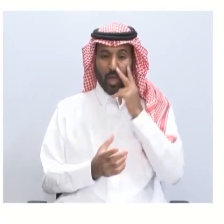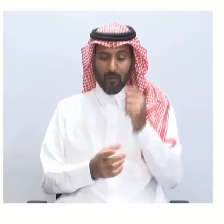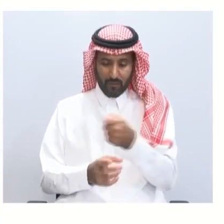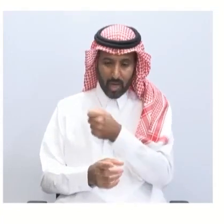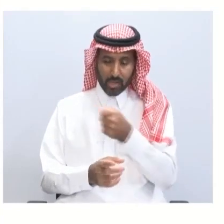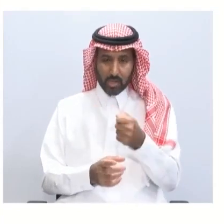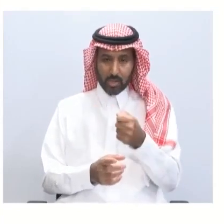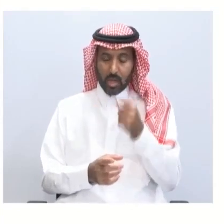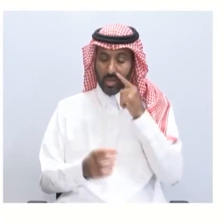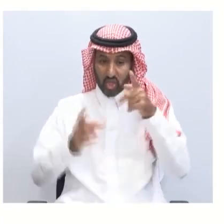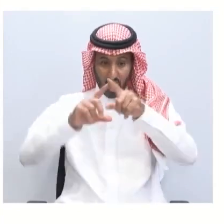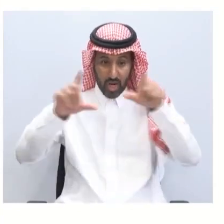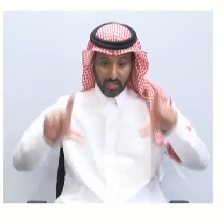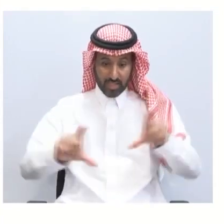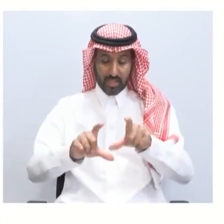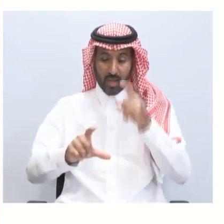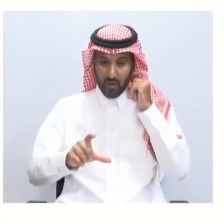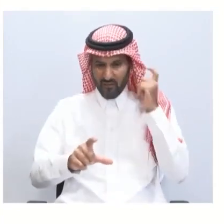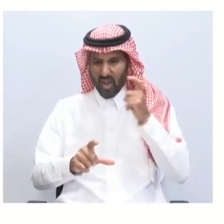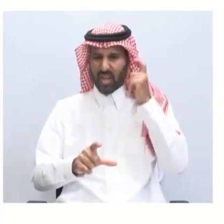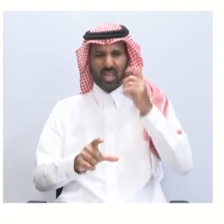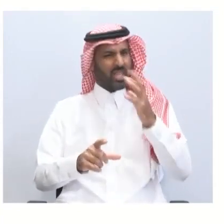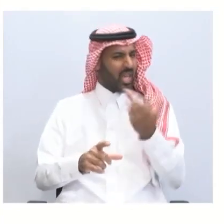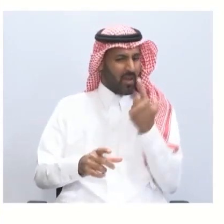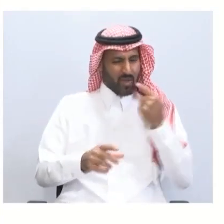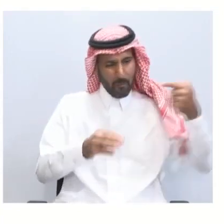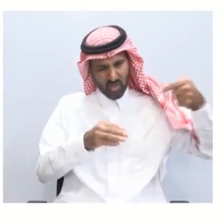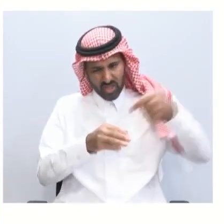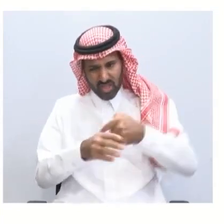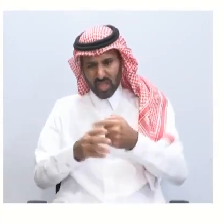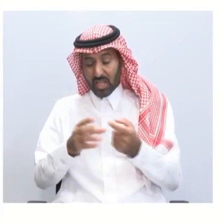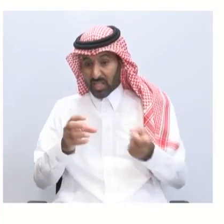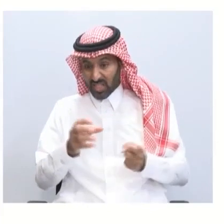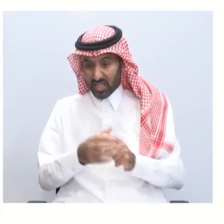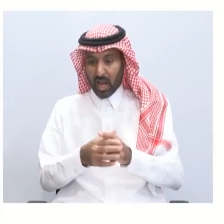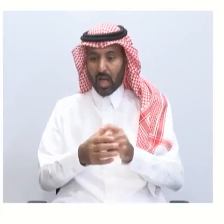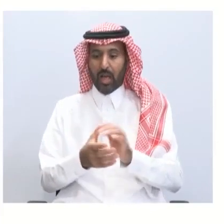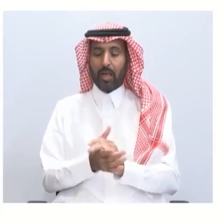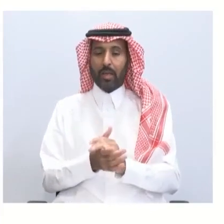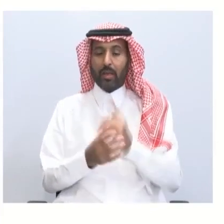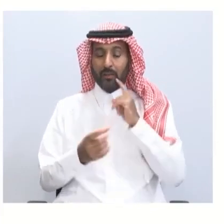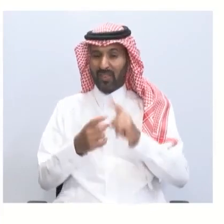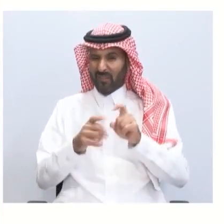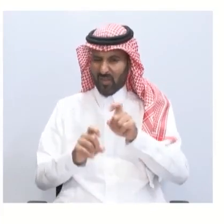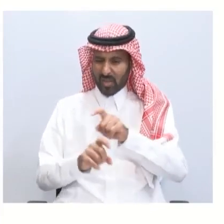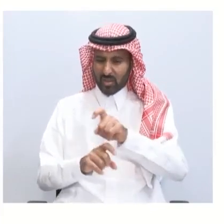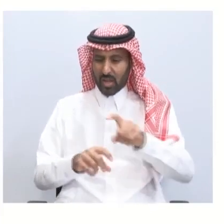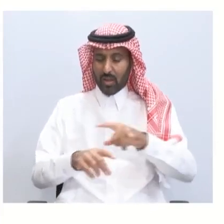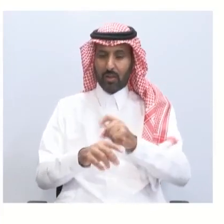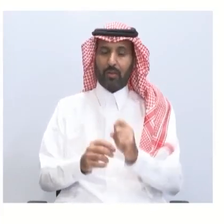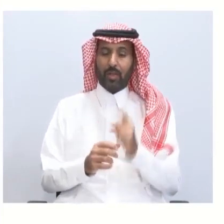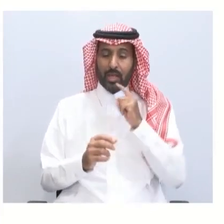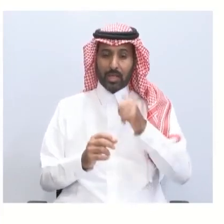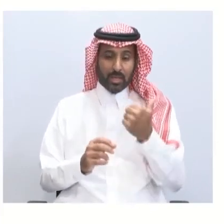افحص جهازك فكر كيف تمت اصابتك